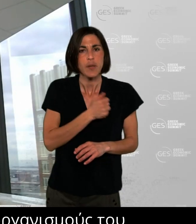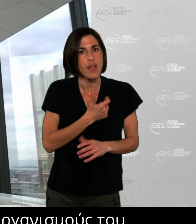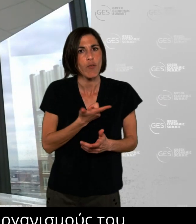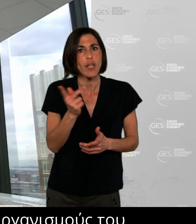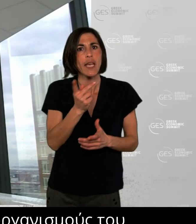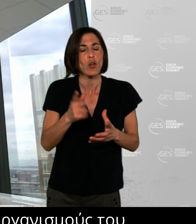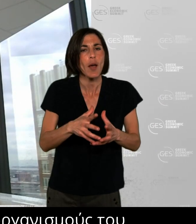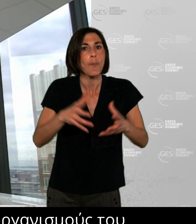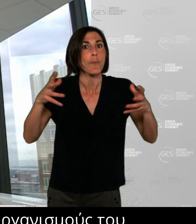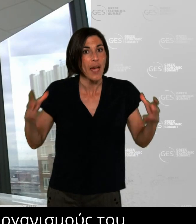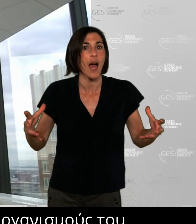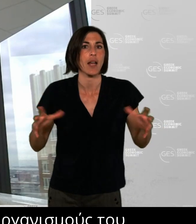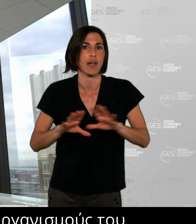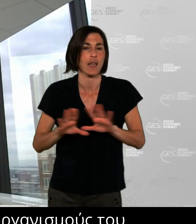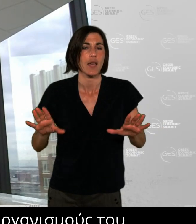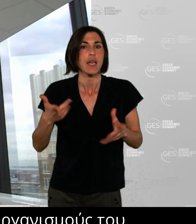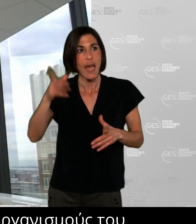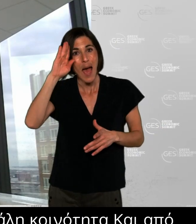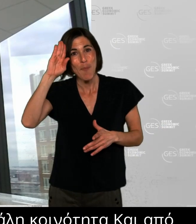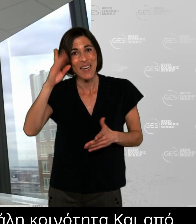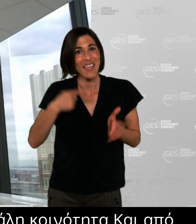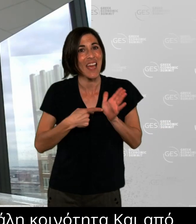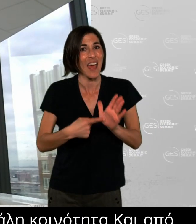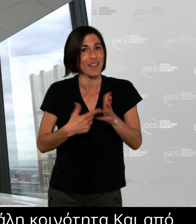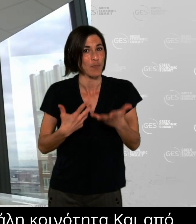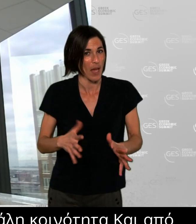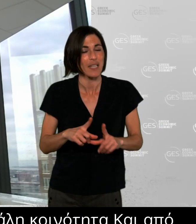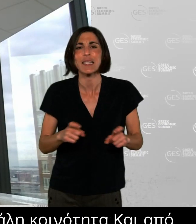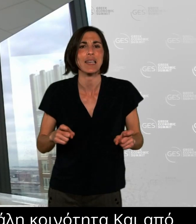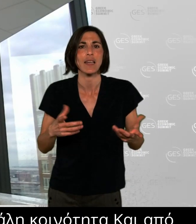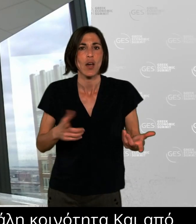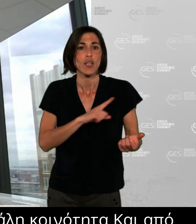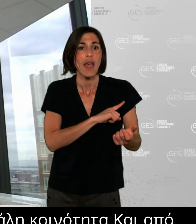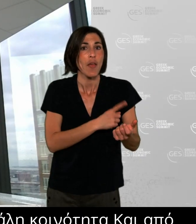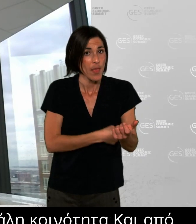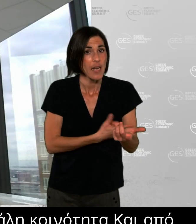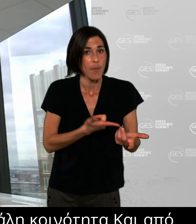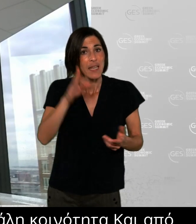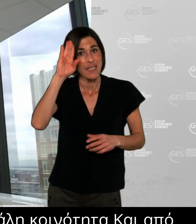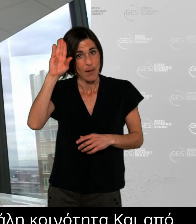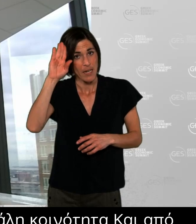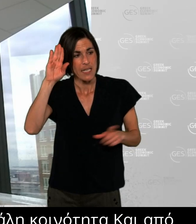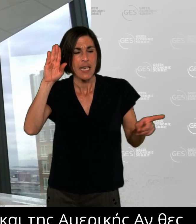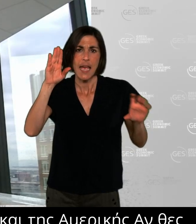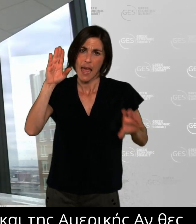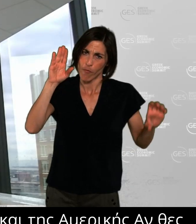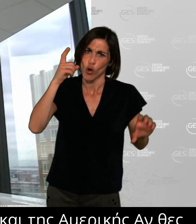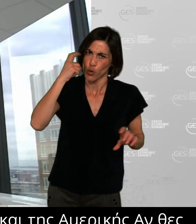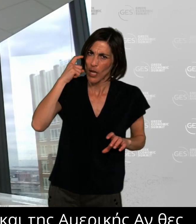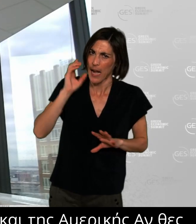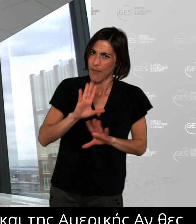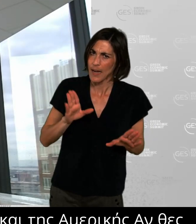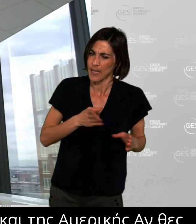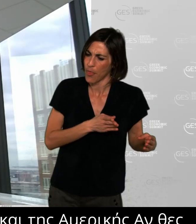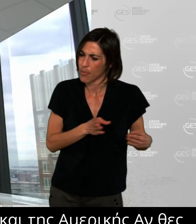έχει αποδειχθεί από την Αμερική, η δύναμη και της Αμερικής, αν θες, και νομίζω η Ευρώπη το καταλαβαίνει και πάει προς τα εκεί και η Ελλάδα το καταλαβαίνει και εκεί προς